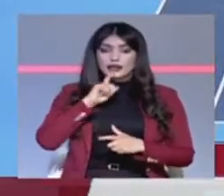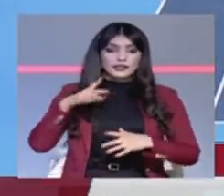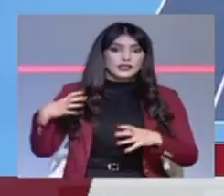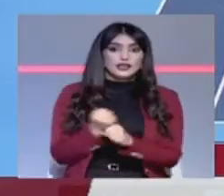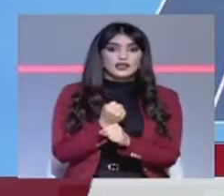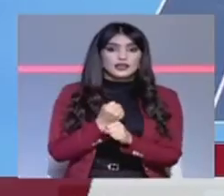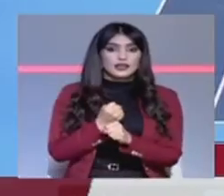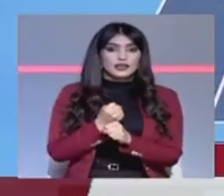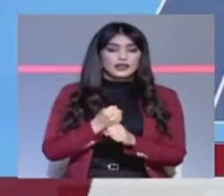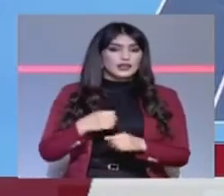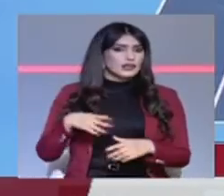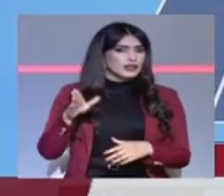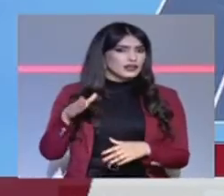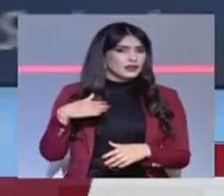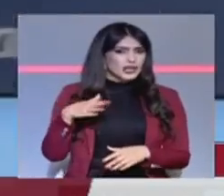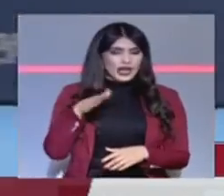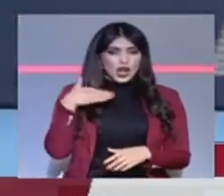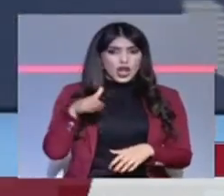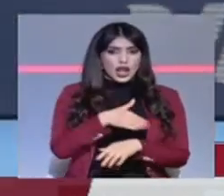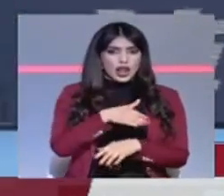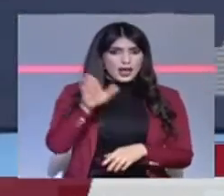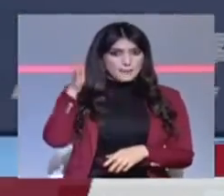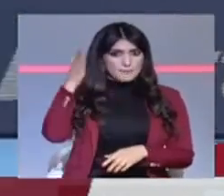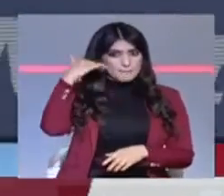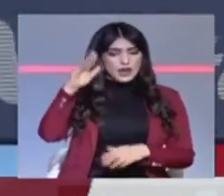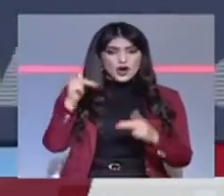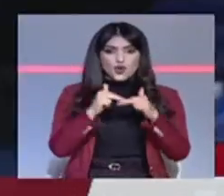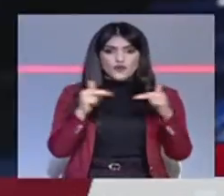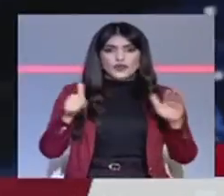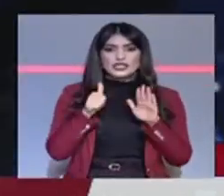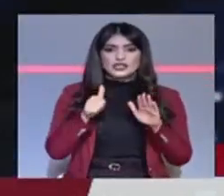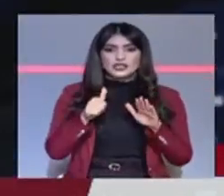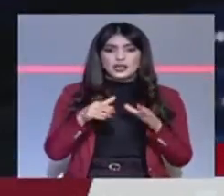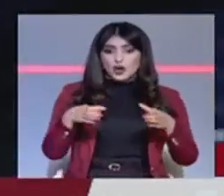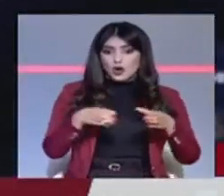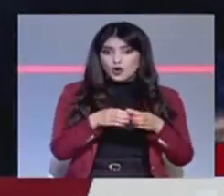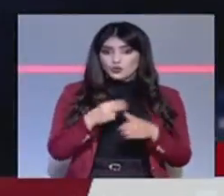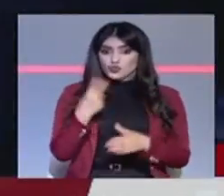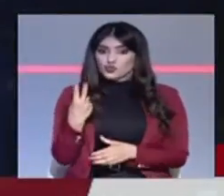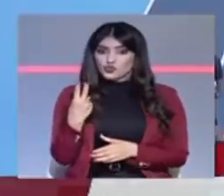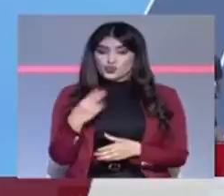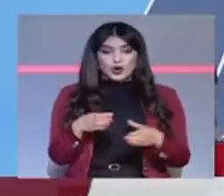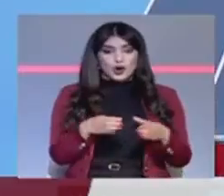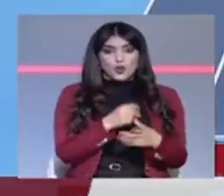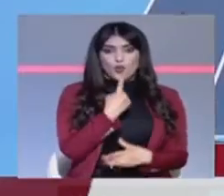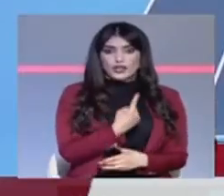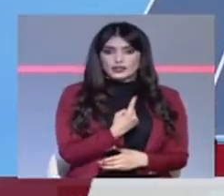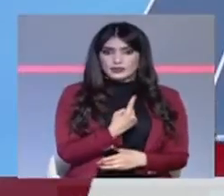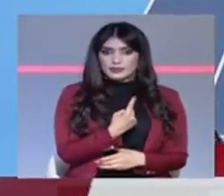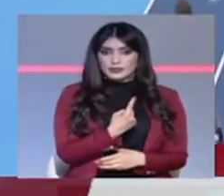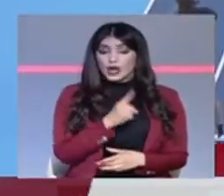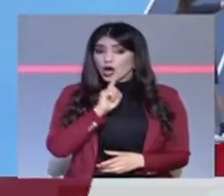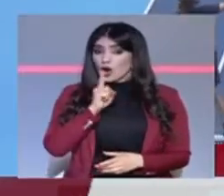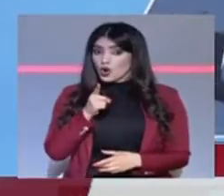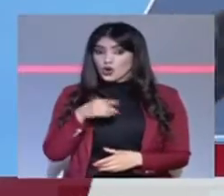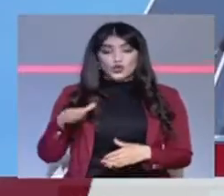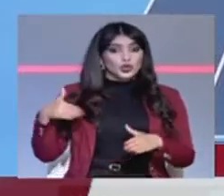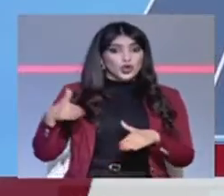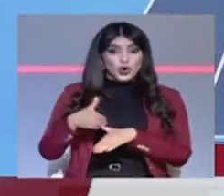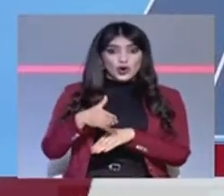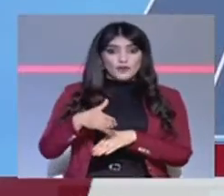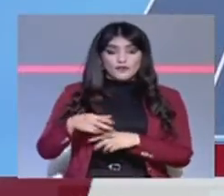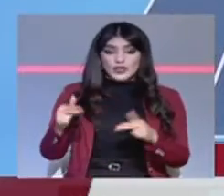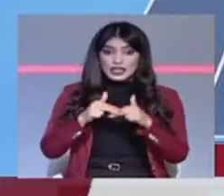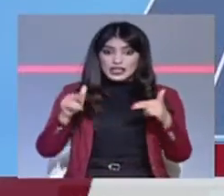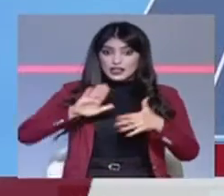انتصارها على الجنين المصنف سادسا بمجموعتين مقابل مجموعه واحده وسيبلغ الدور